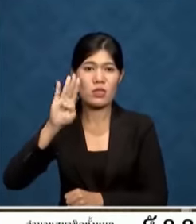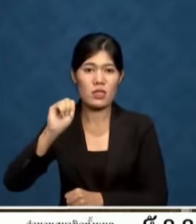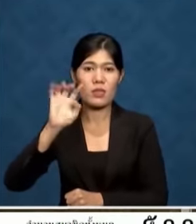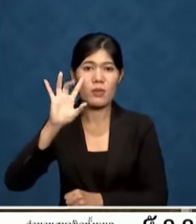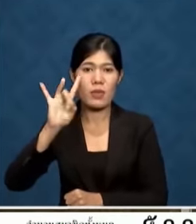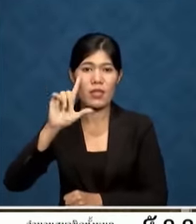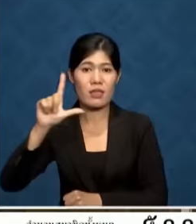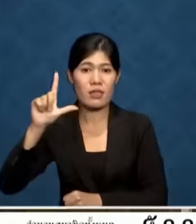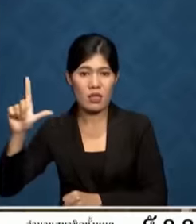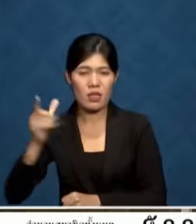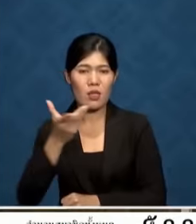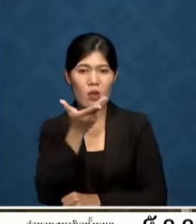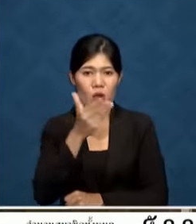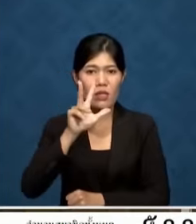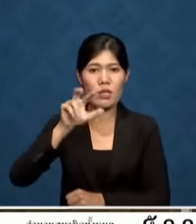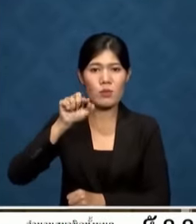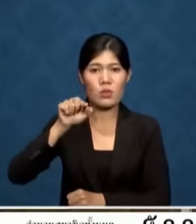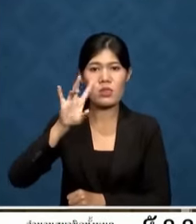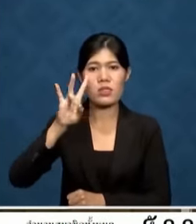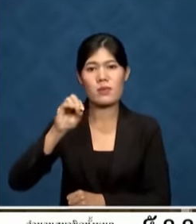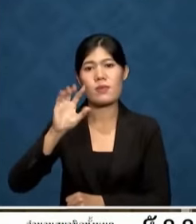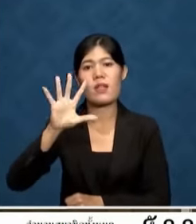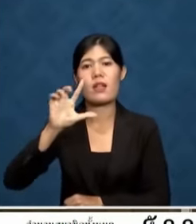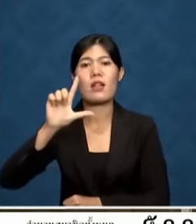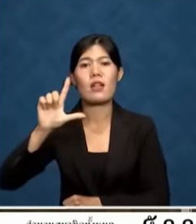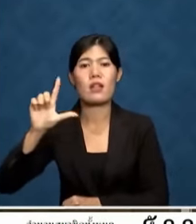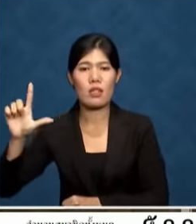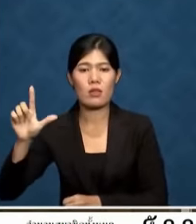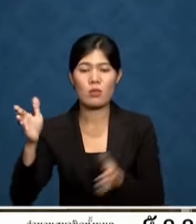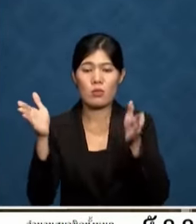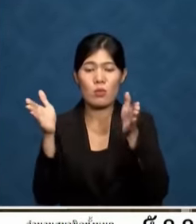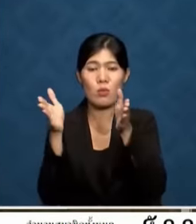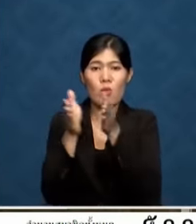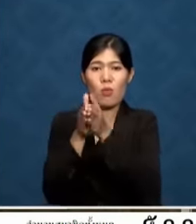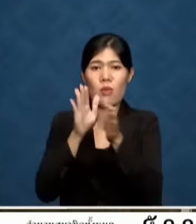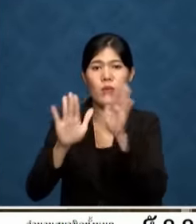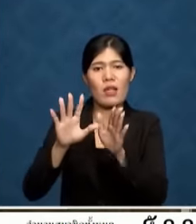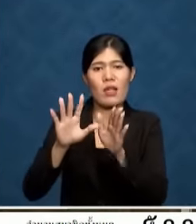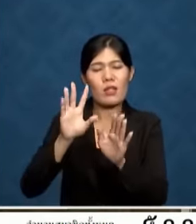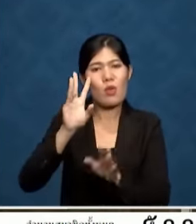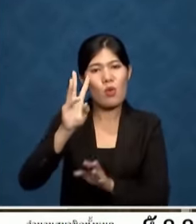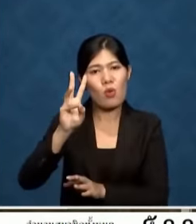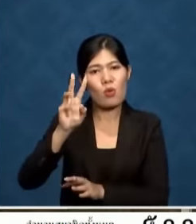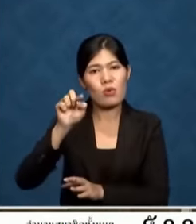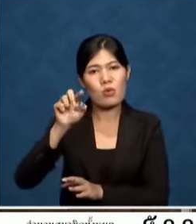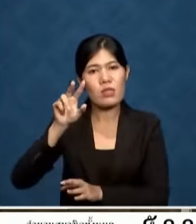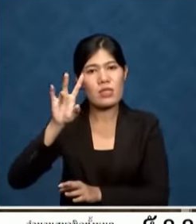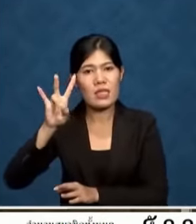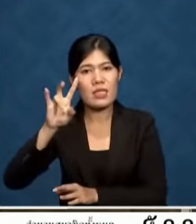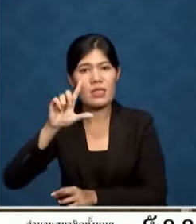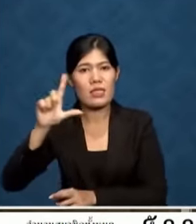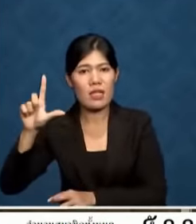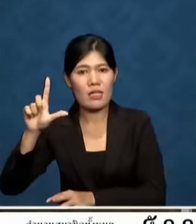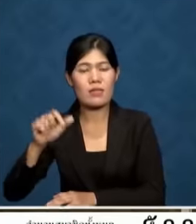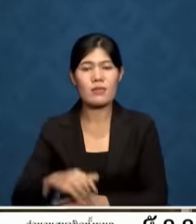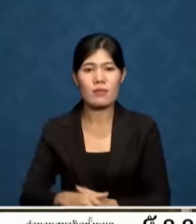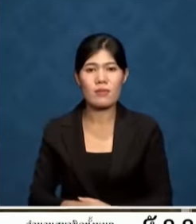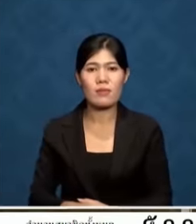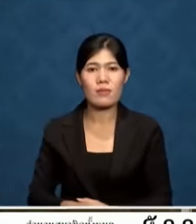3.75ล้านล้านรวมแล้วเกือบประมาณ6-7ล้านล้านผล